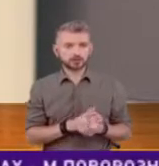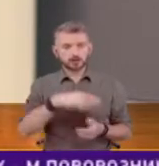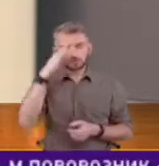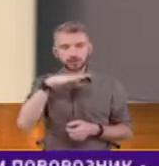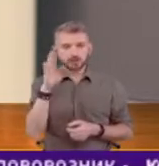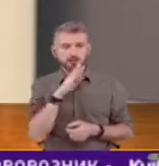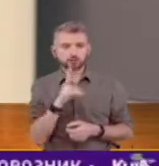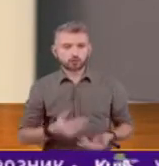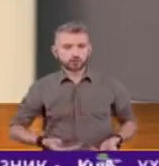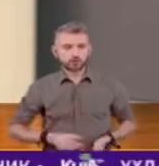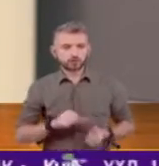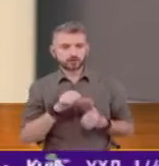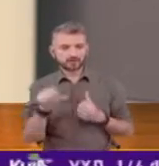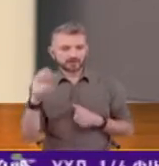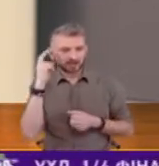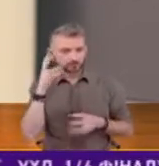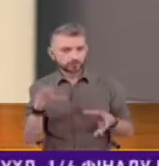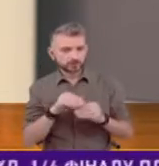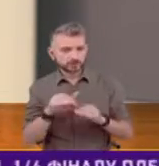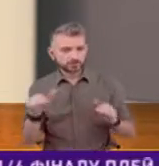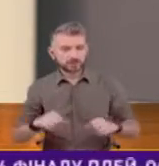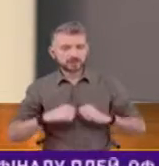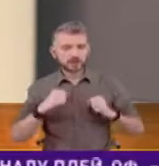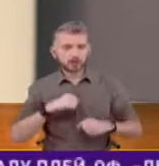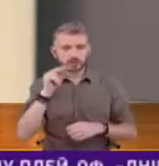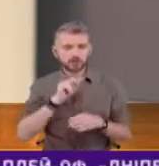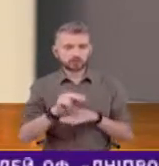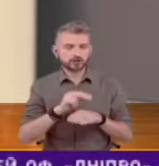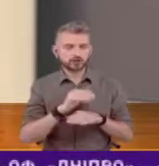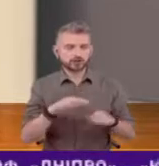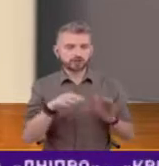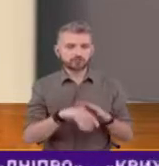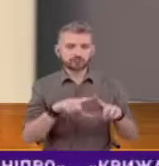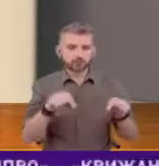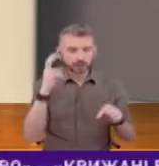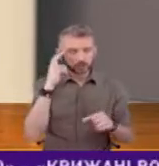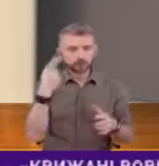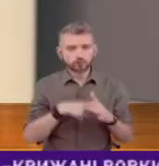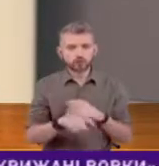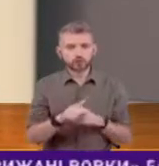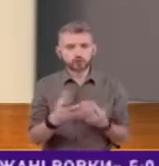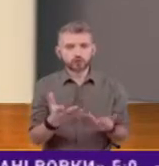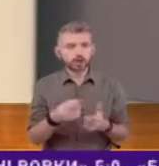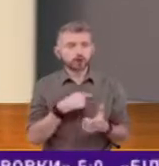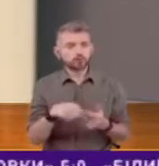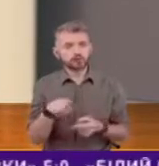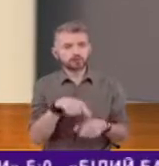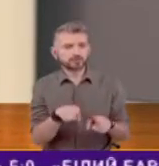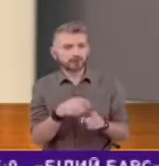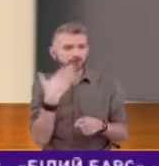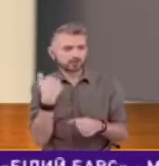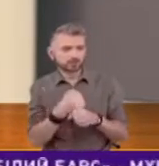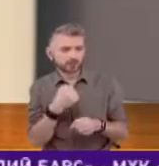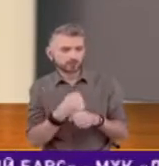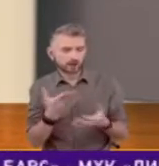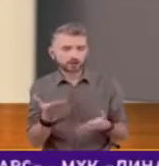батьки, які живуть за Києвом, відповідно, з дітьми, стараються навчати дітей в школах Києва, оскільки, принаймні, або їм так легше з роботою, або